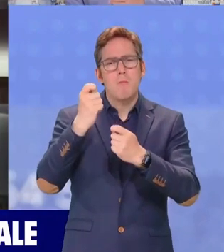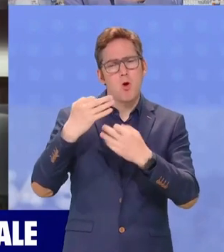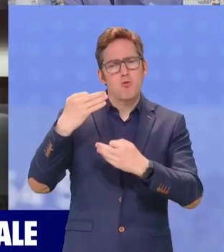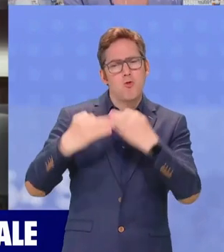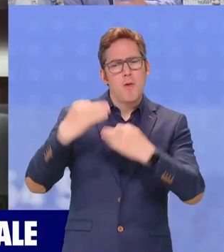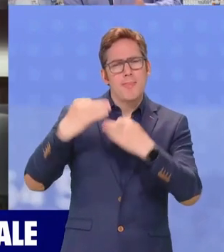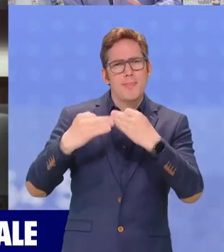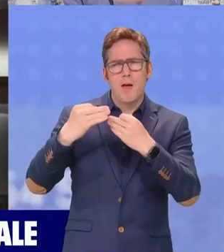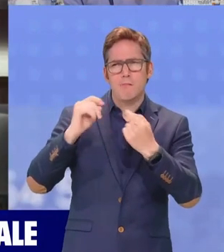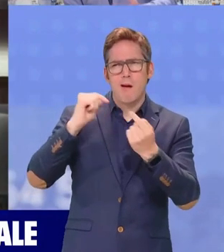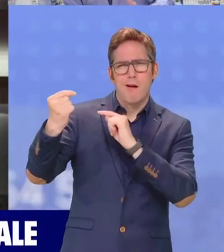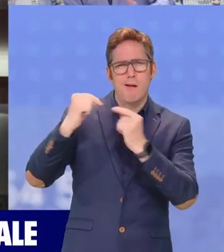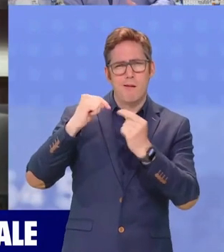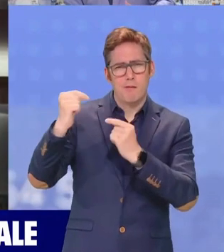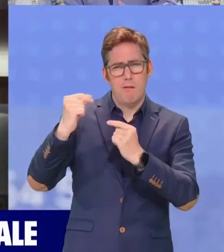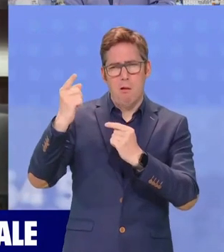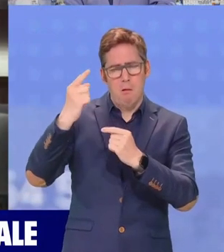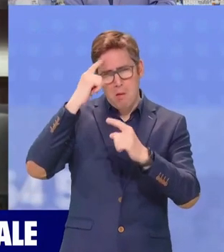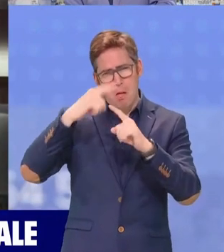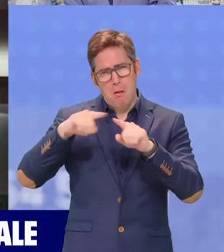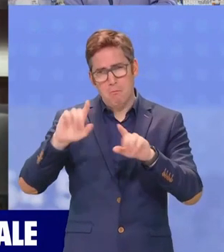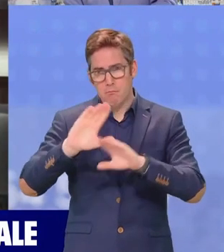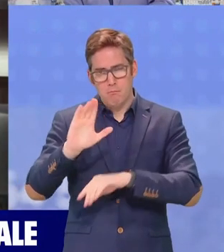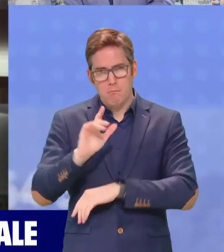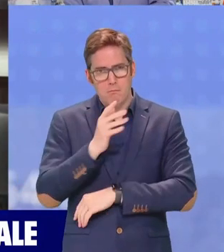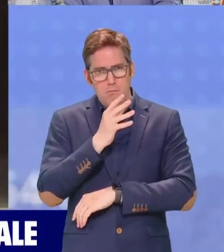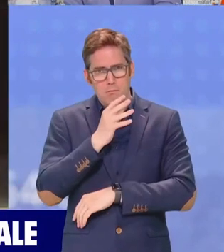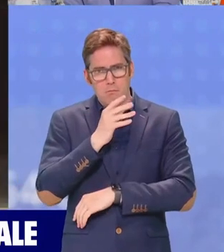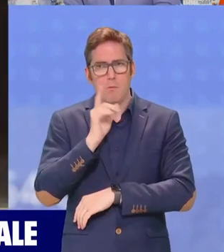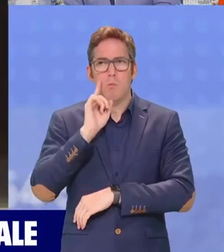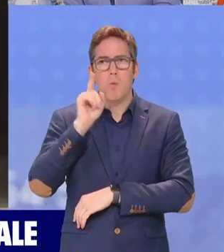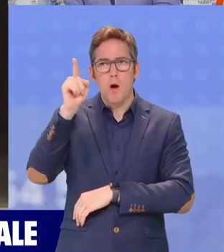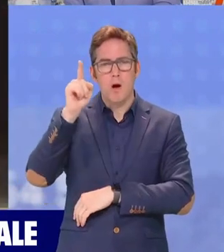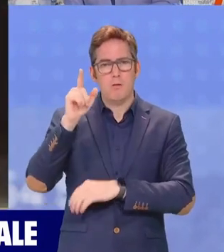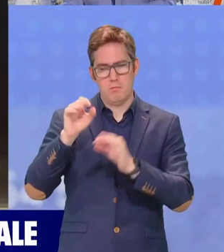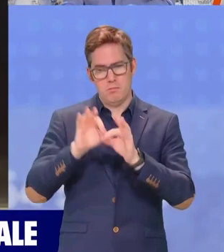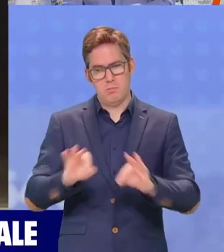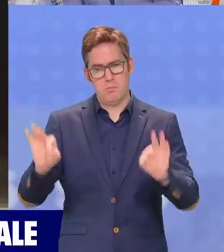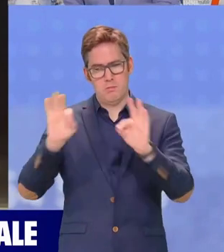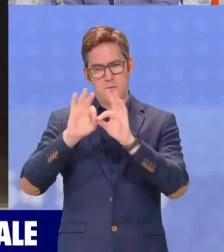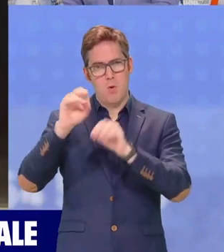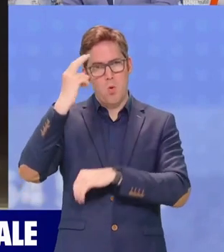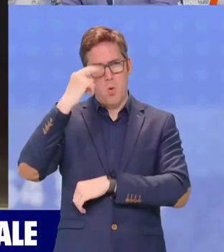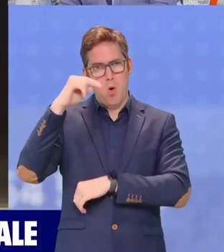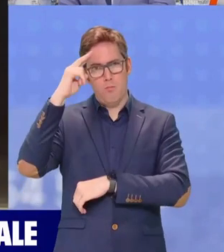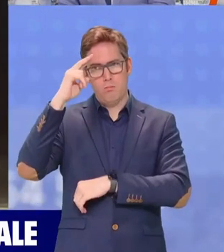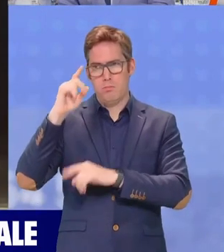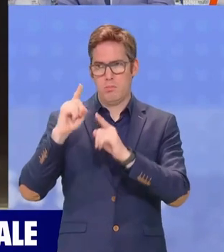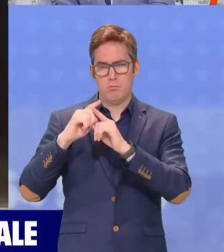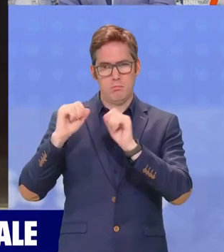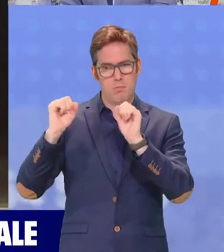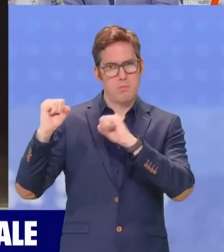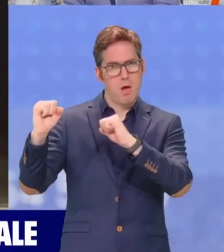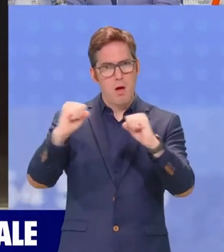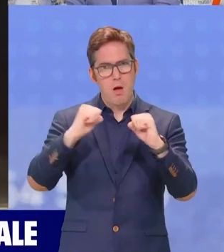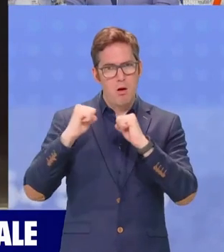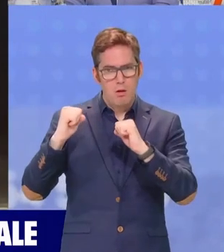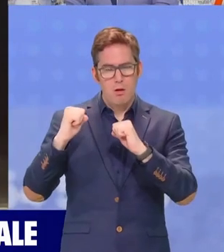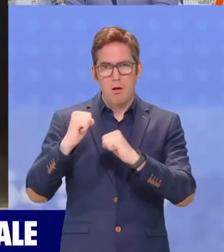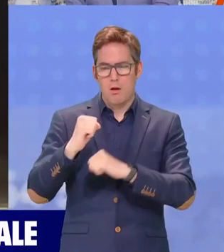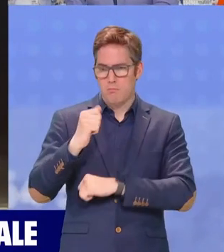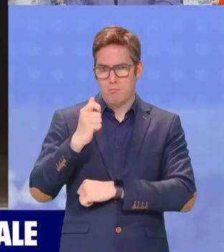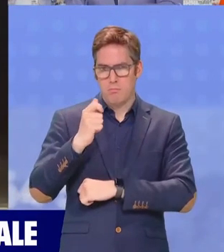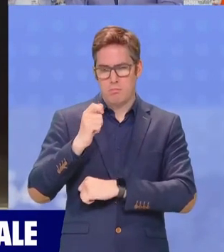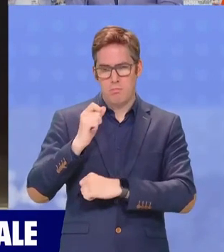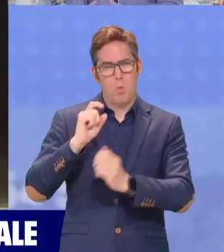ne pourront pas être opposés par le Danemark parce que le Danemark fait partie de l'Union européenne et s'inscrit dans le système du mandat d'arrêt